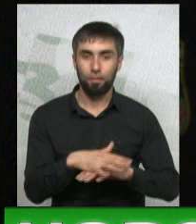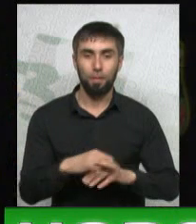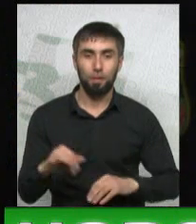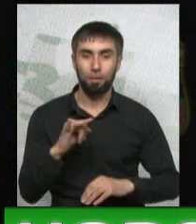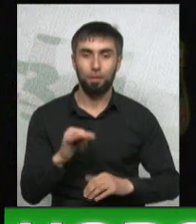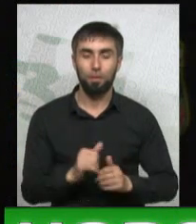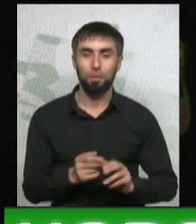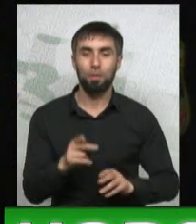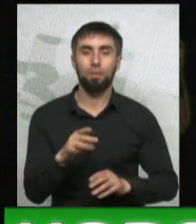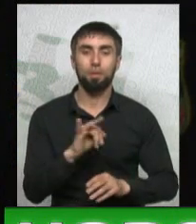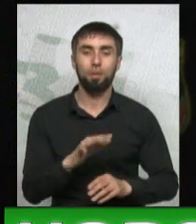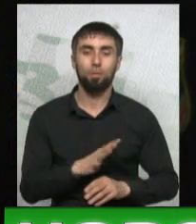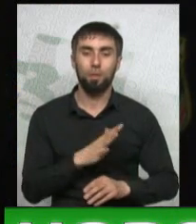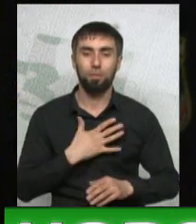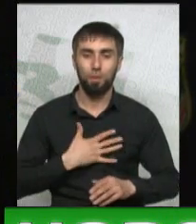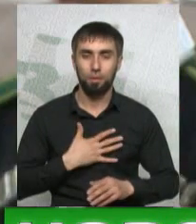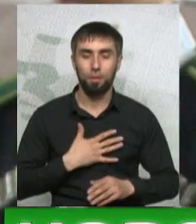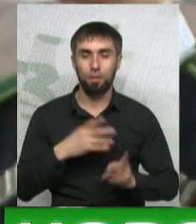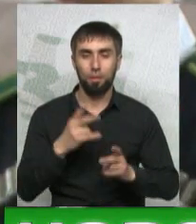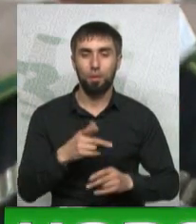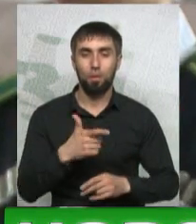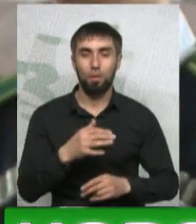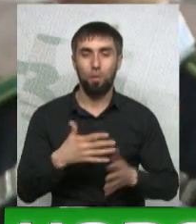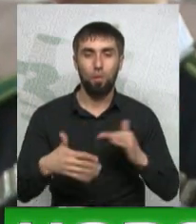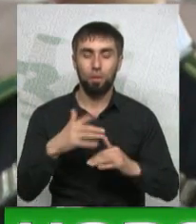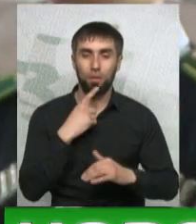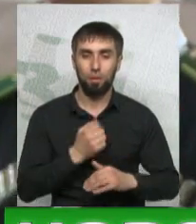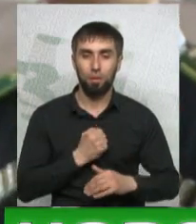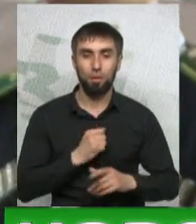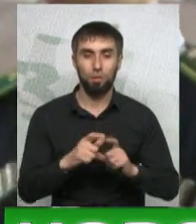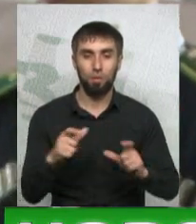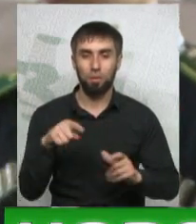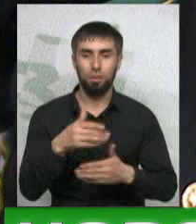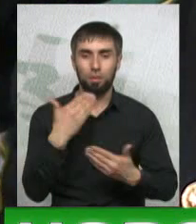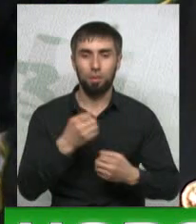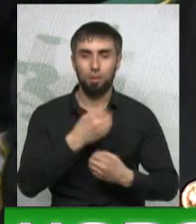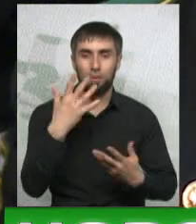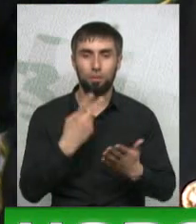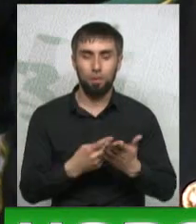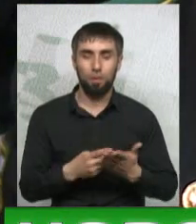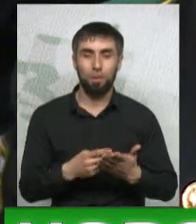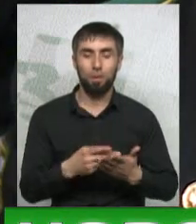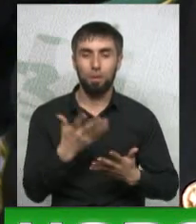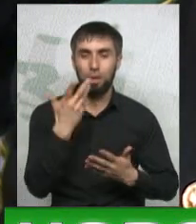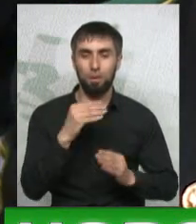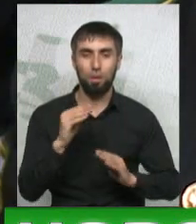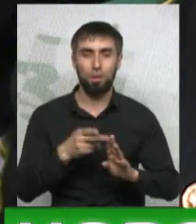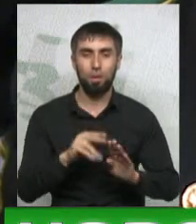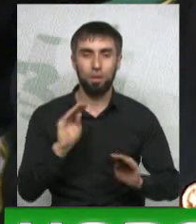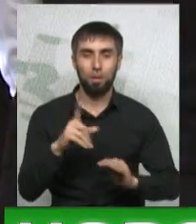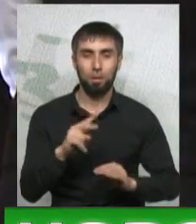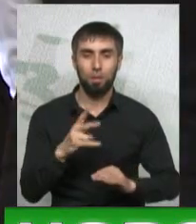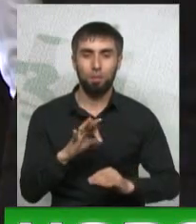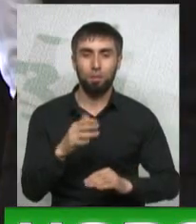О пережитой трагедии также вспоминают в Горском кадетском корпусе. Здесь нет ярких иллюстраций, красочного оформления зала, но